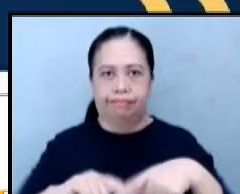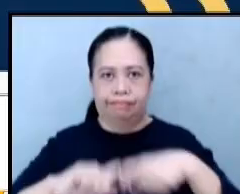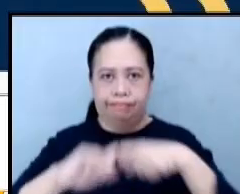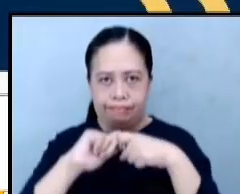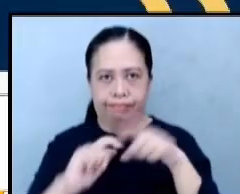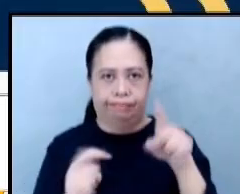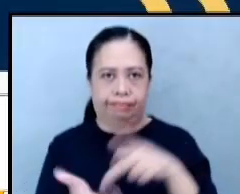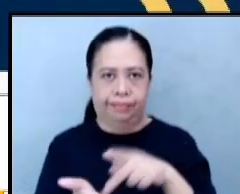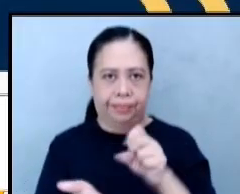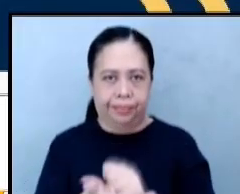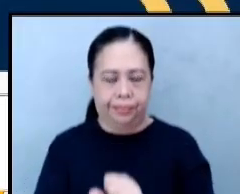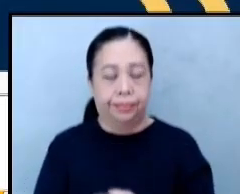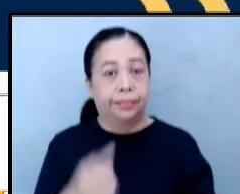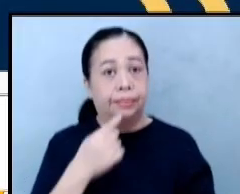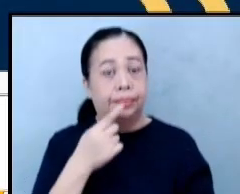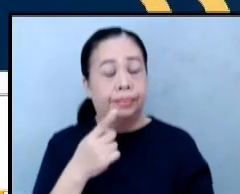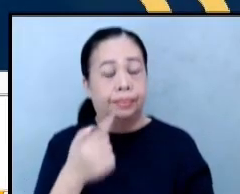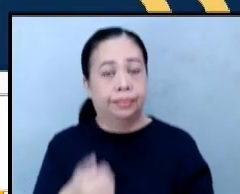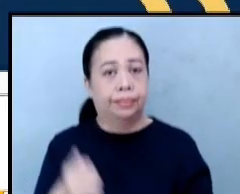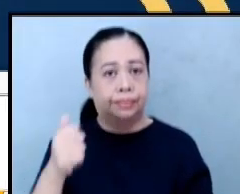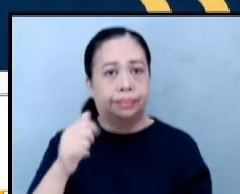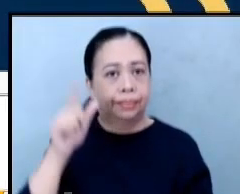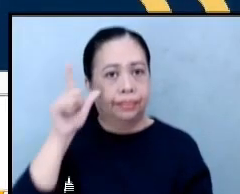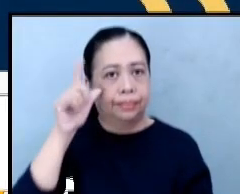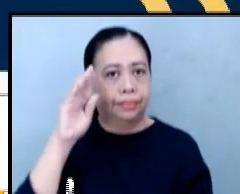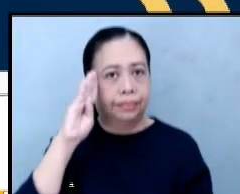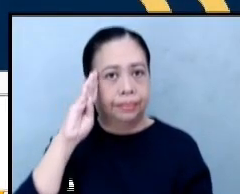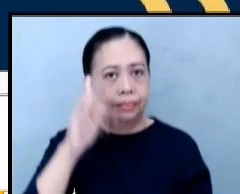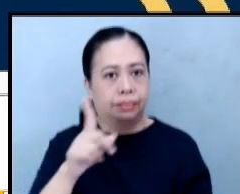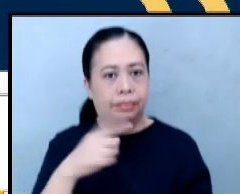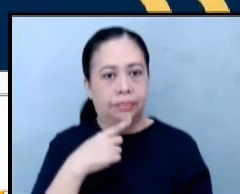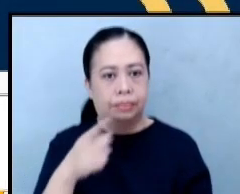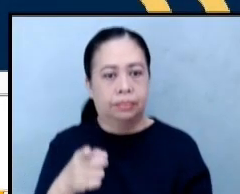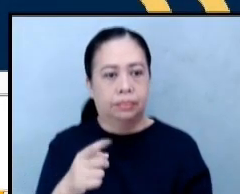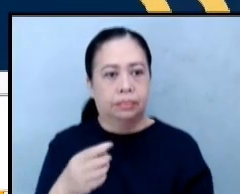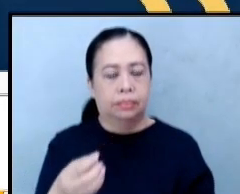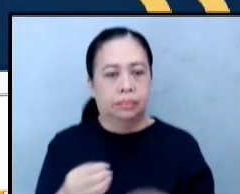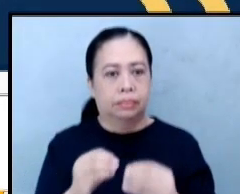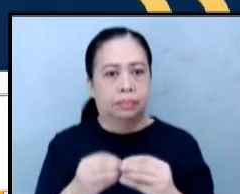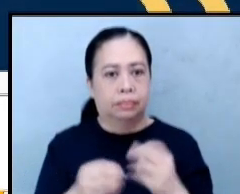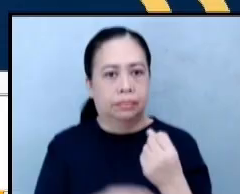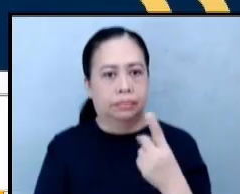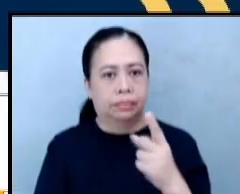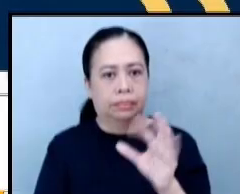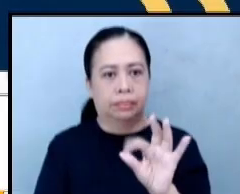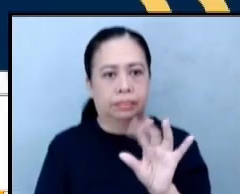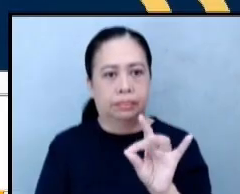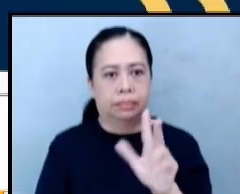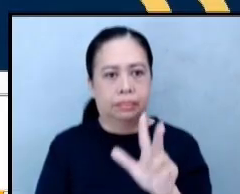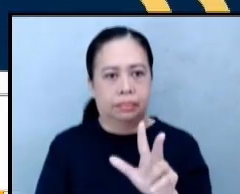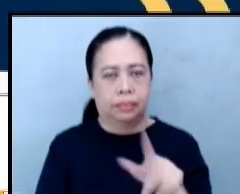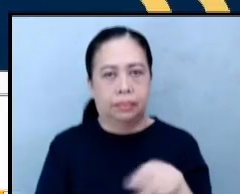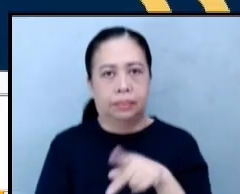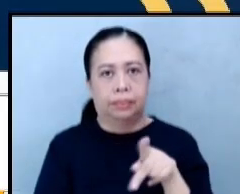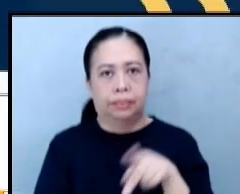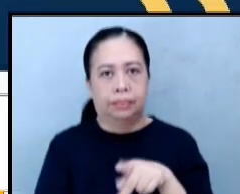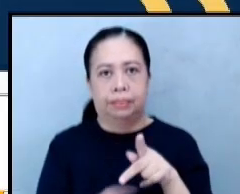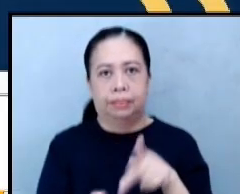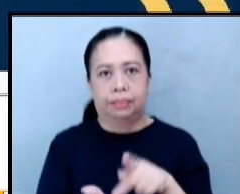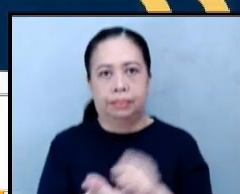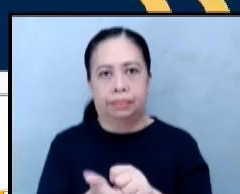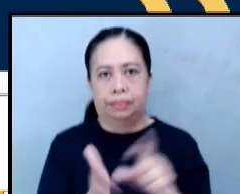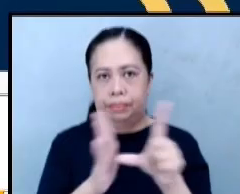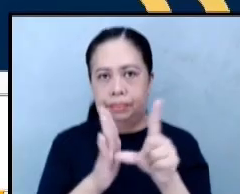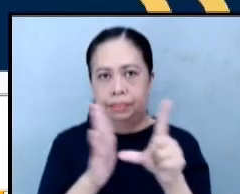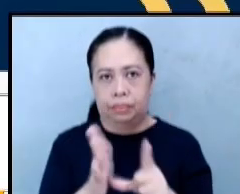Tinukoy na Executive Secretary Bersamin ang Republic Act No. 11983 o ang Philippine Passport Act kung saan